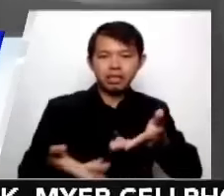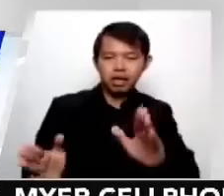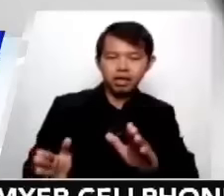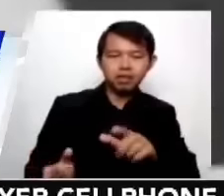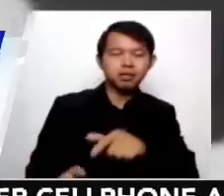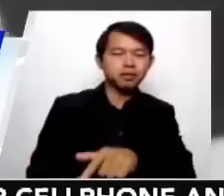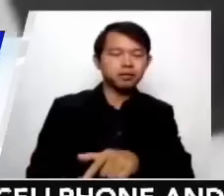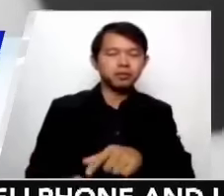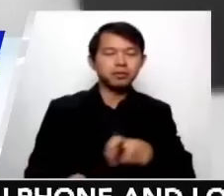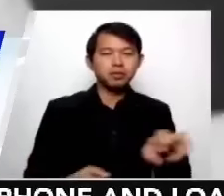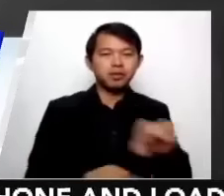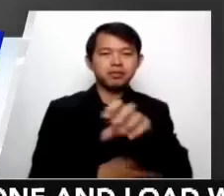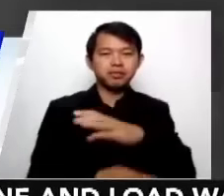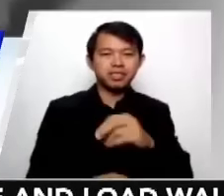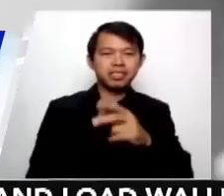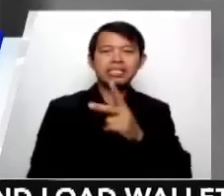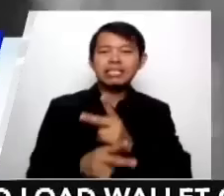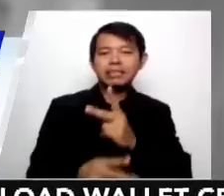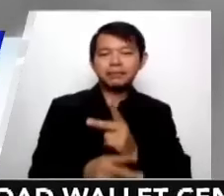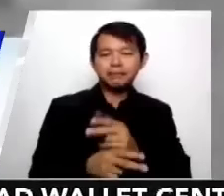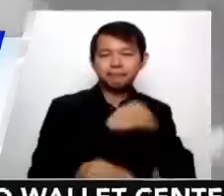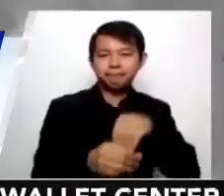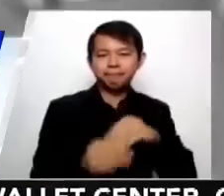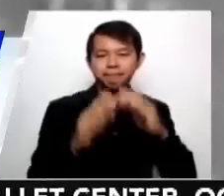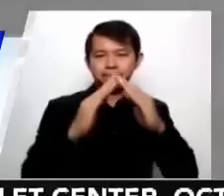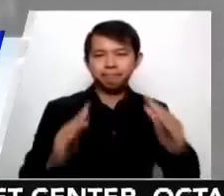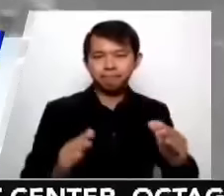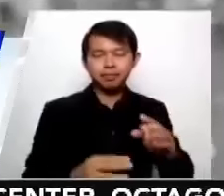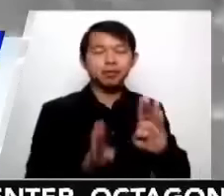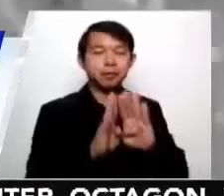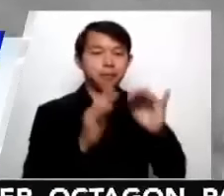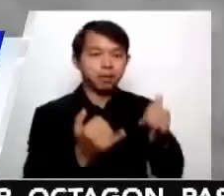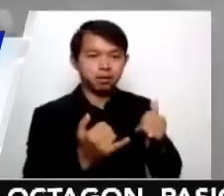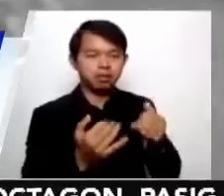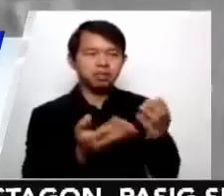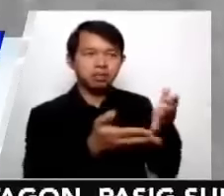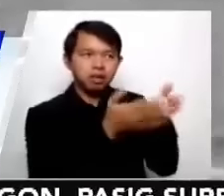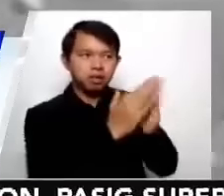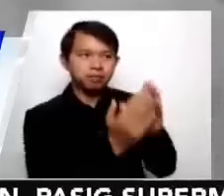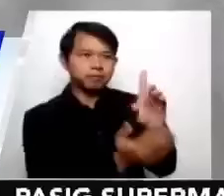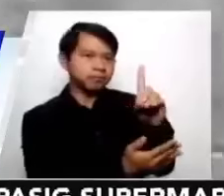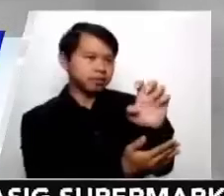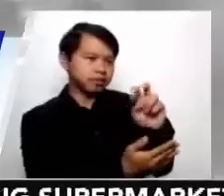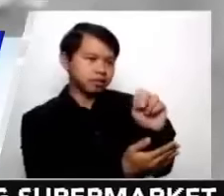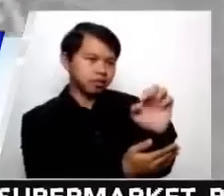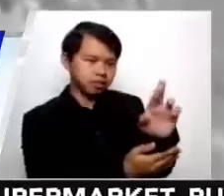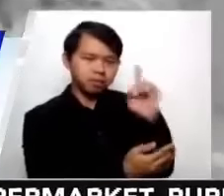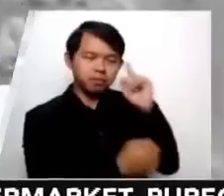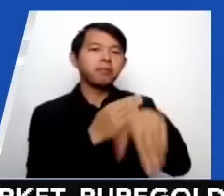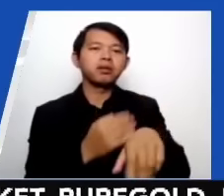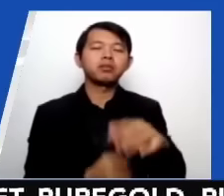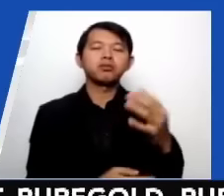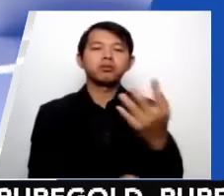bahay. Nagpatulong na ang barangay sa DENR para maibalik ang ahas sa kagubatan.